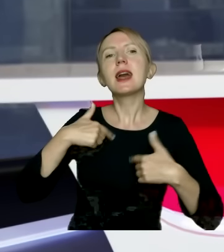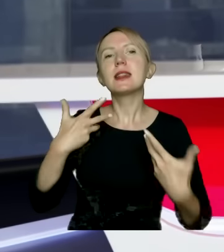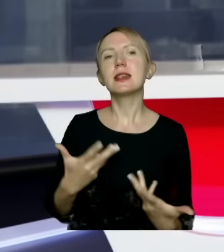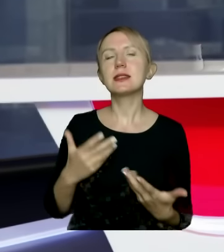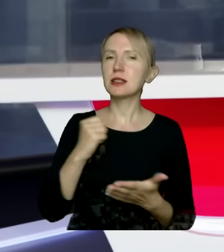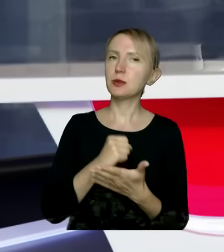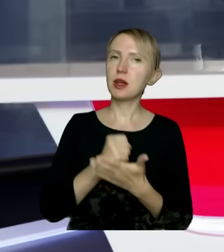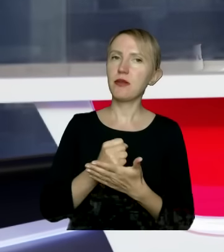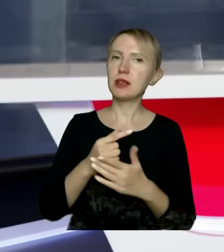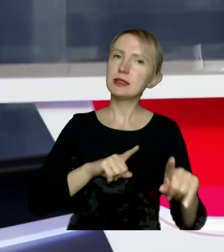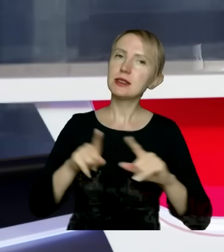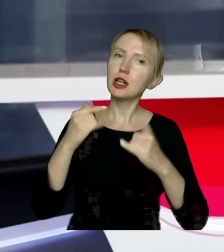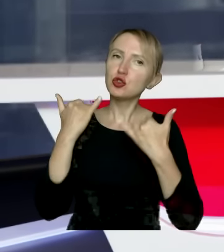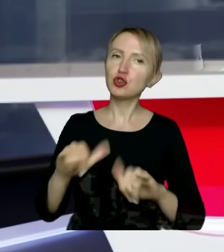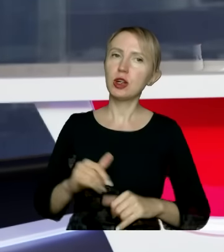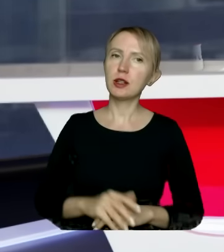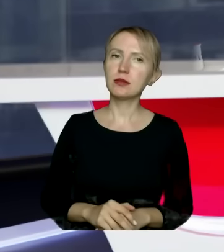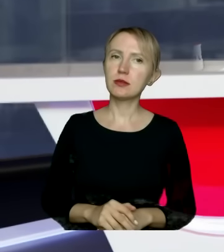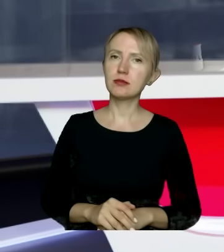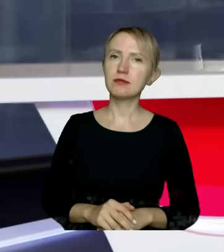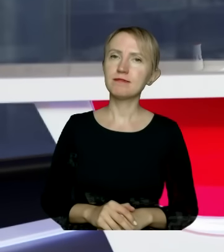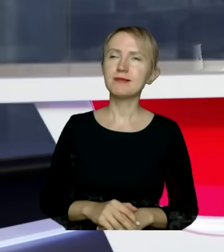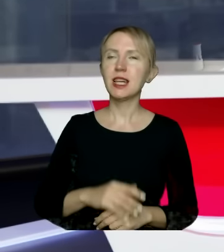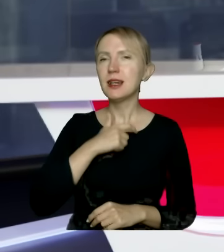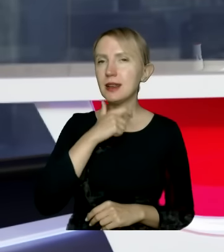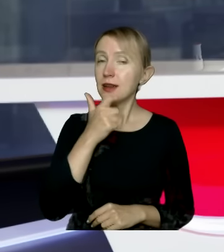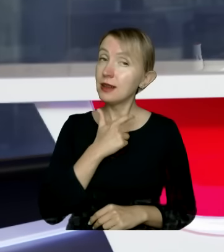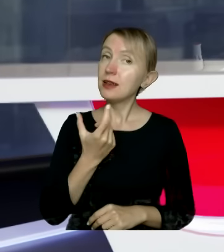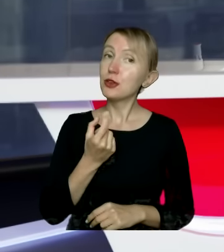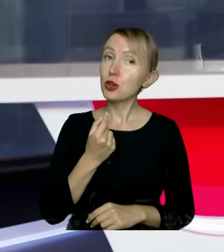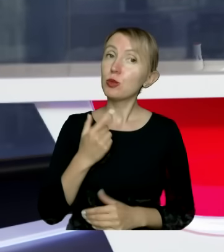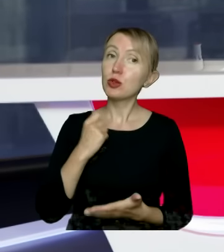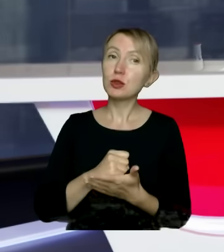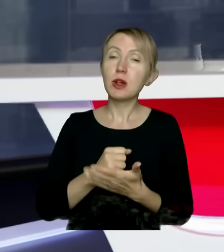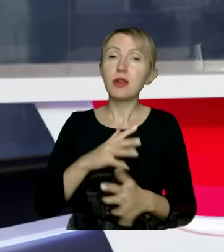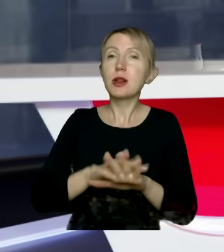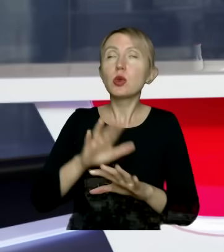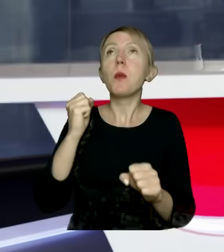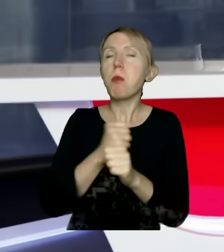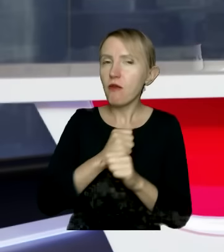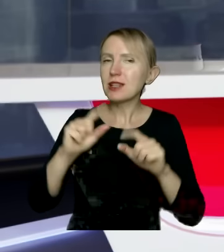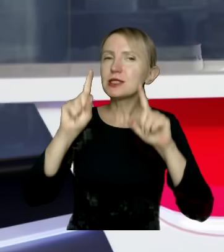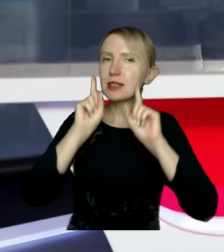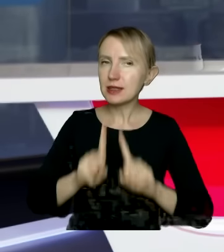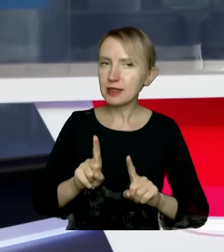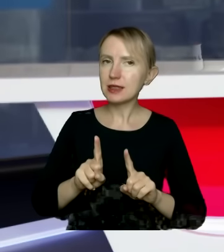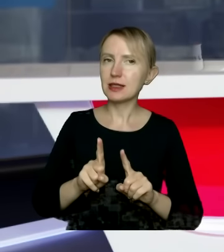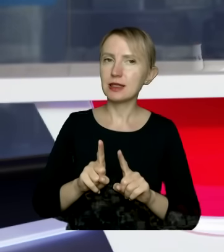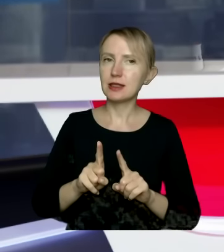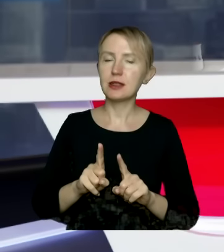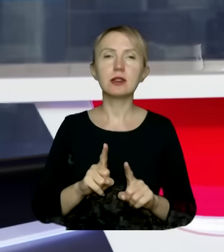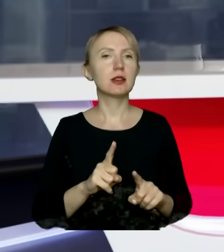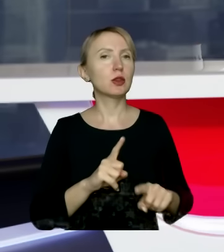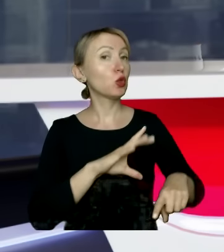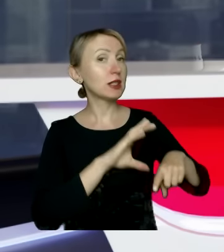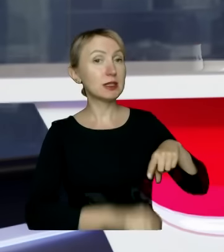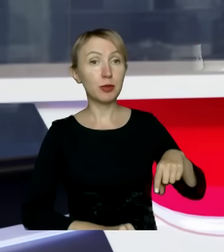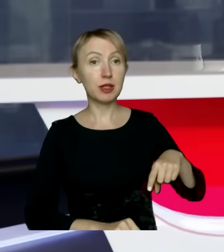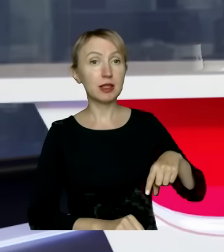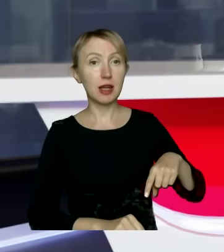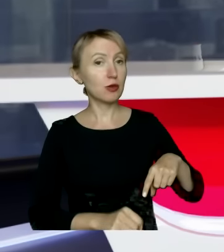inny kontekst przy śmiecą bo rzeczywiście tak to tą sprawę traktuje to jest poważna sprawa oczywiście delikt dyscyplinarny to też